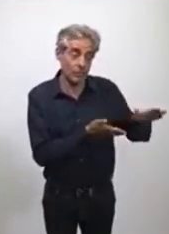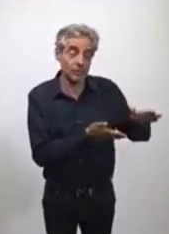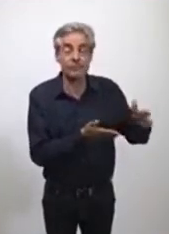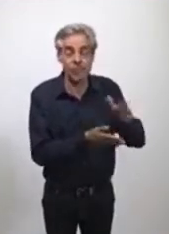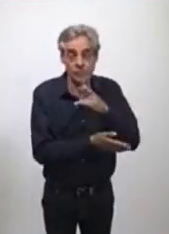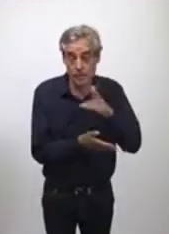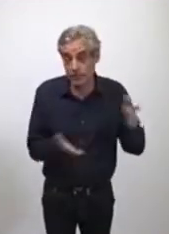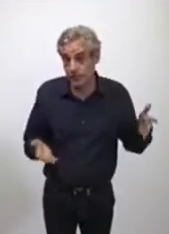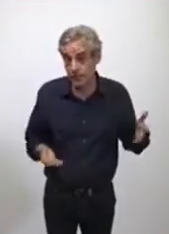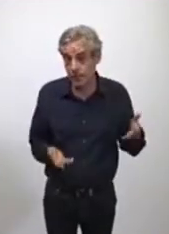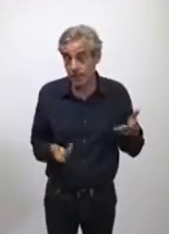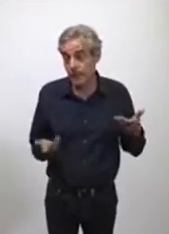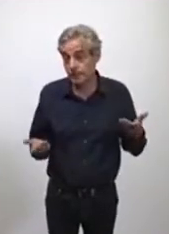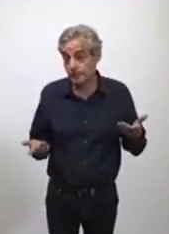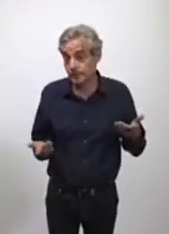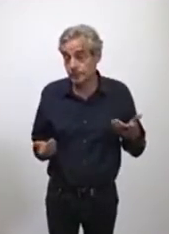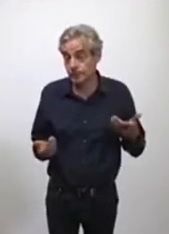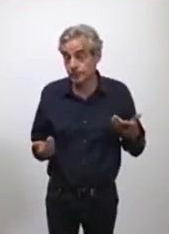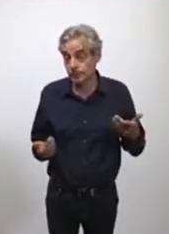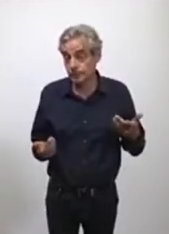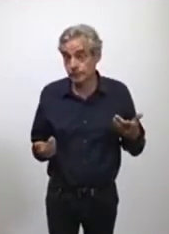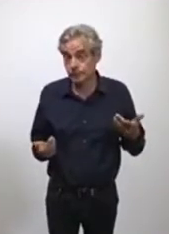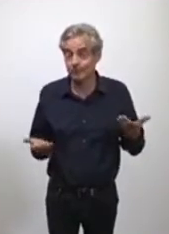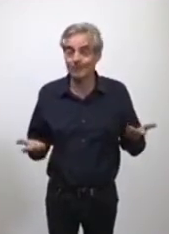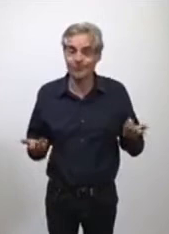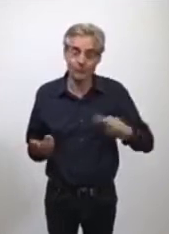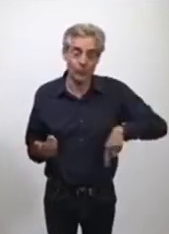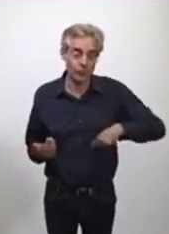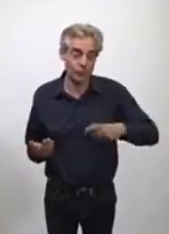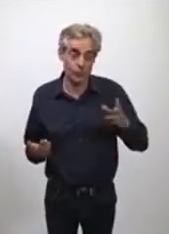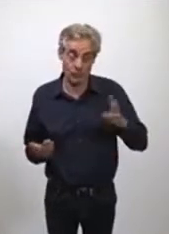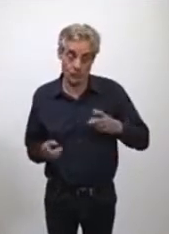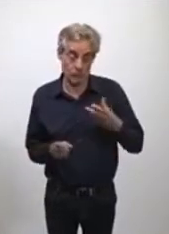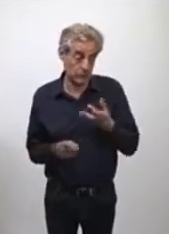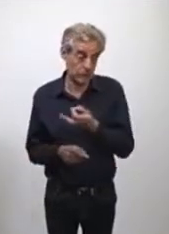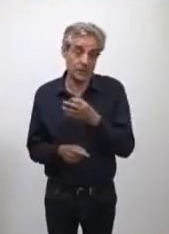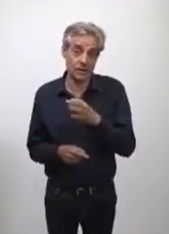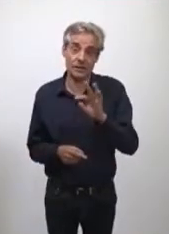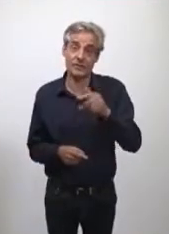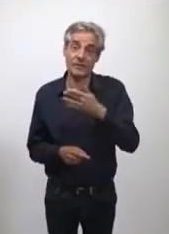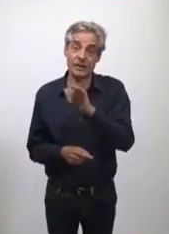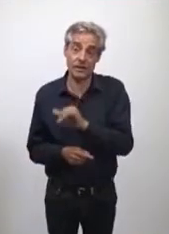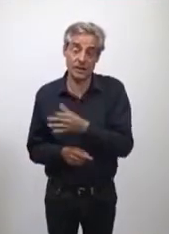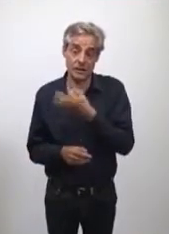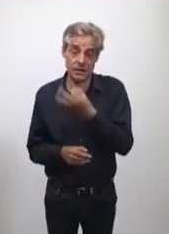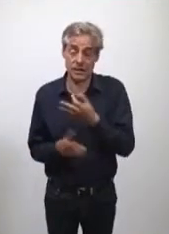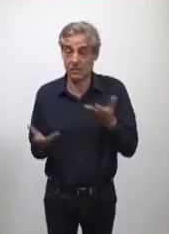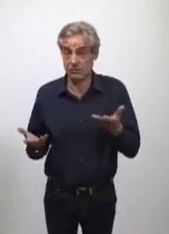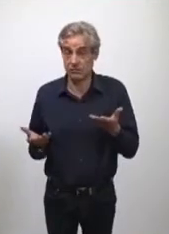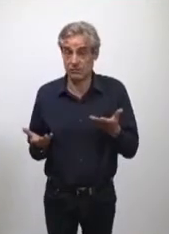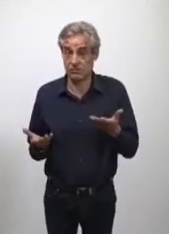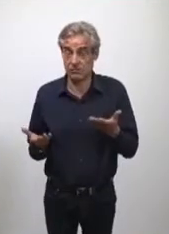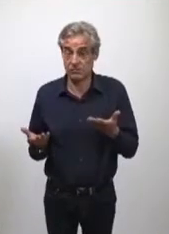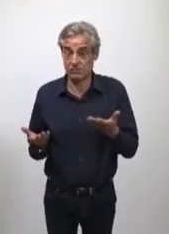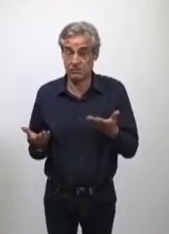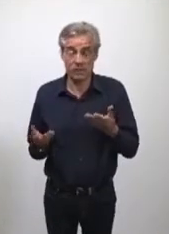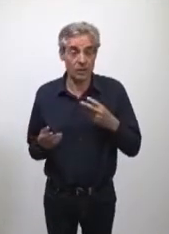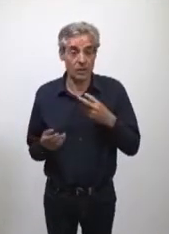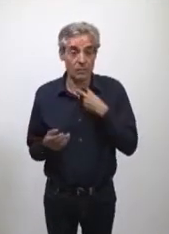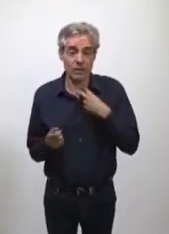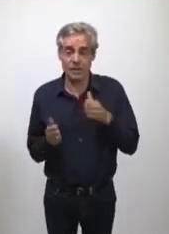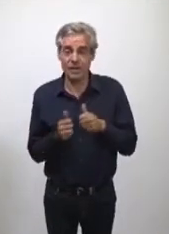plus, comme l'a très bien dit Fanny, on était vraiment bloqué par je sais pas comment ça